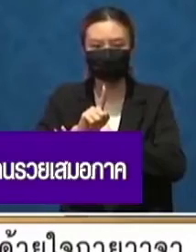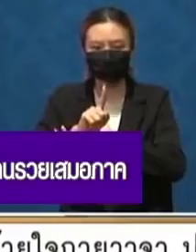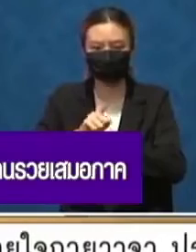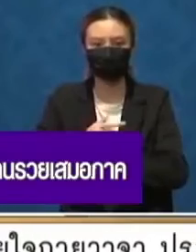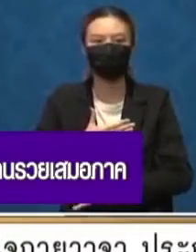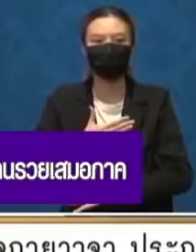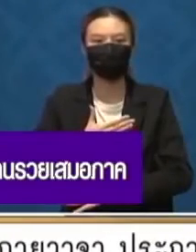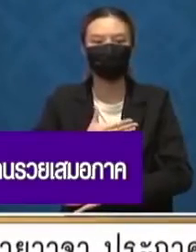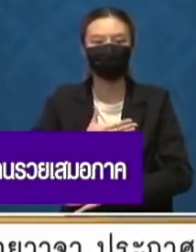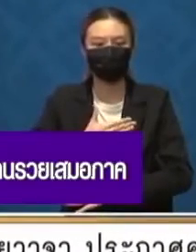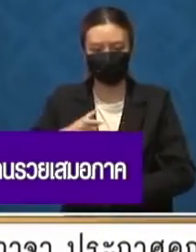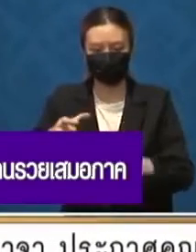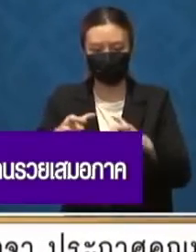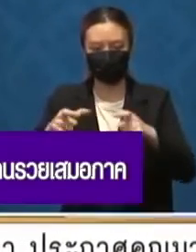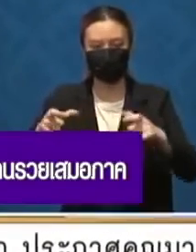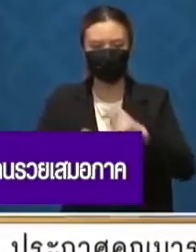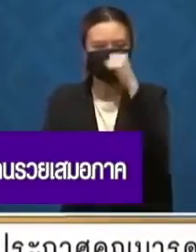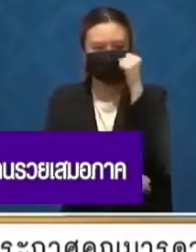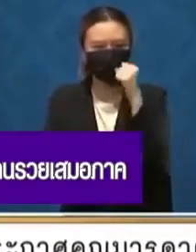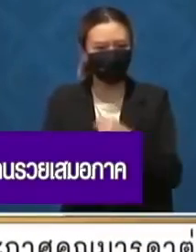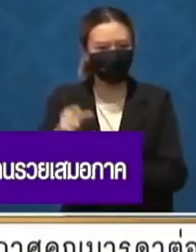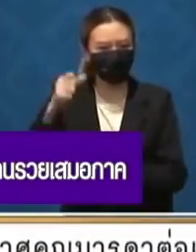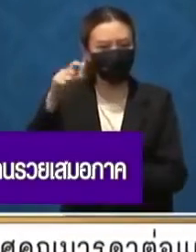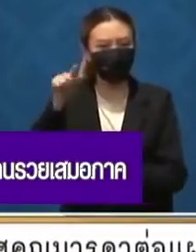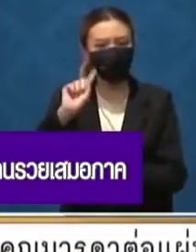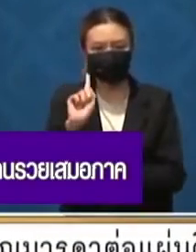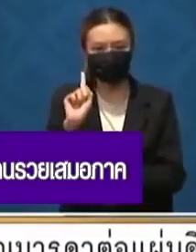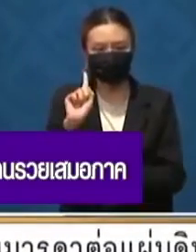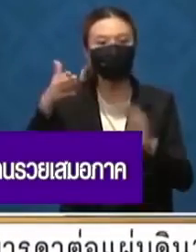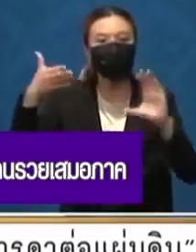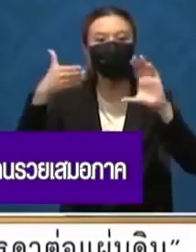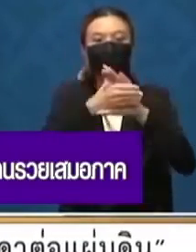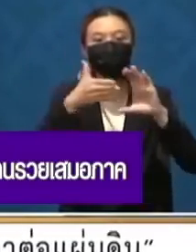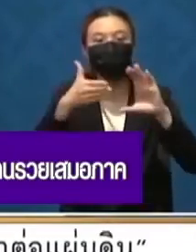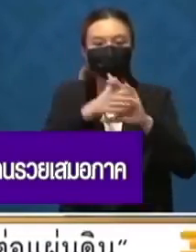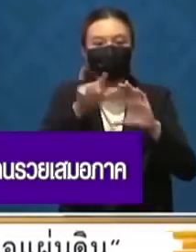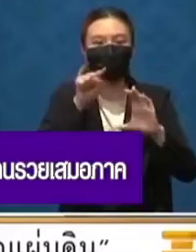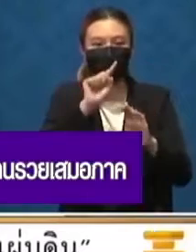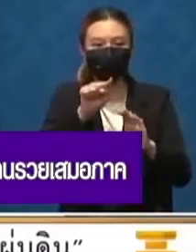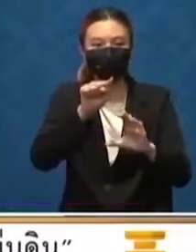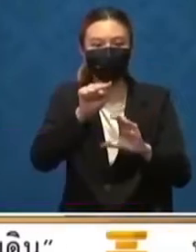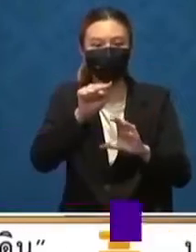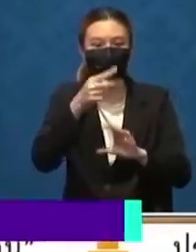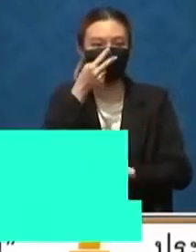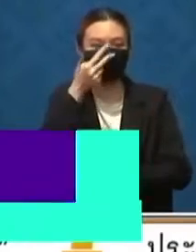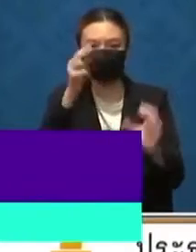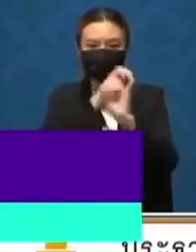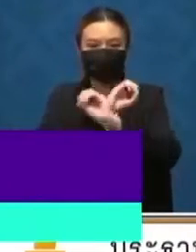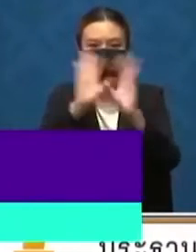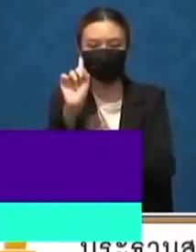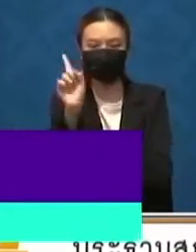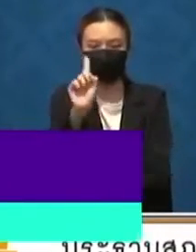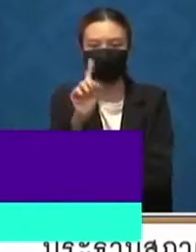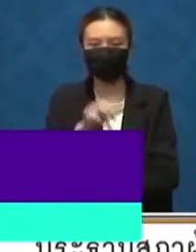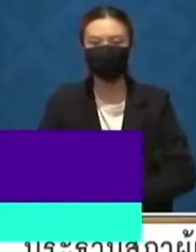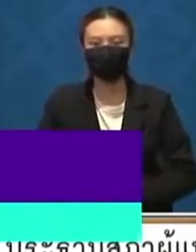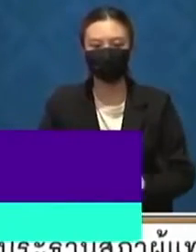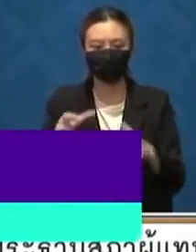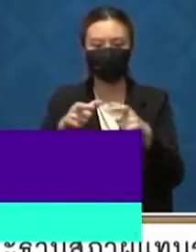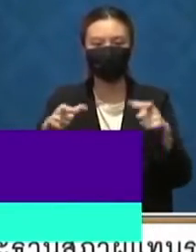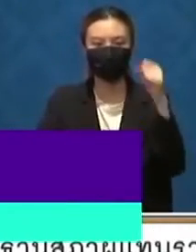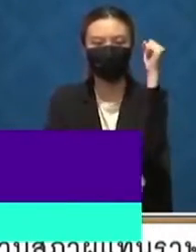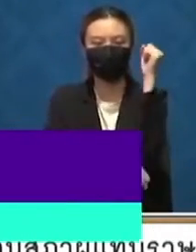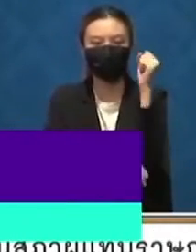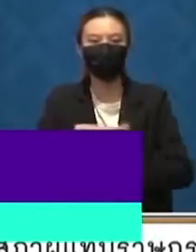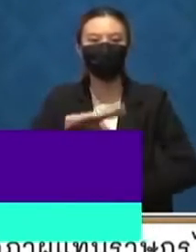ขอย้ำบัตรคนจนดูอีกครั้งครับสไลด์จะเห็นชัดเจนครับบัตรตรงนี้นะครับถ้าพรร